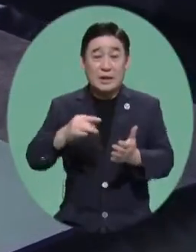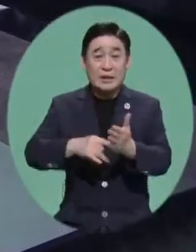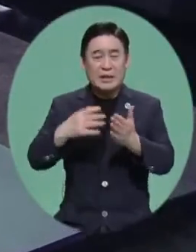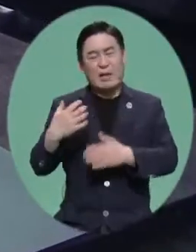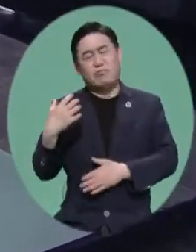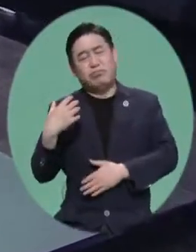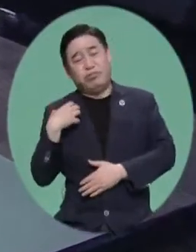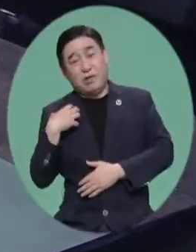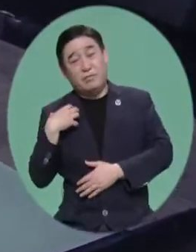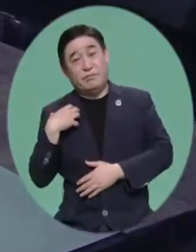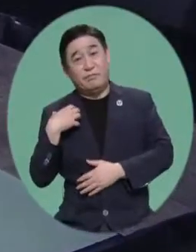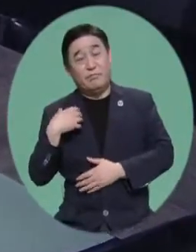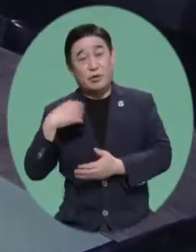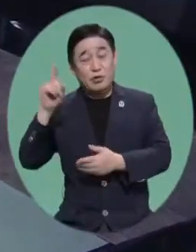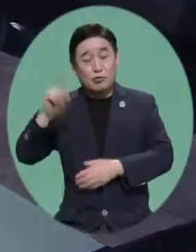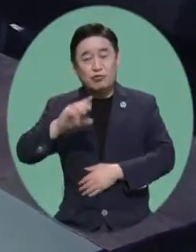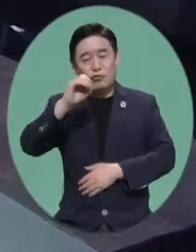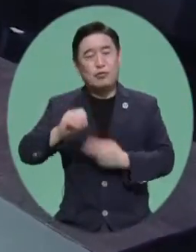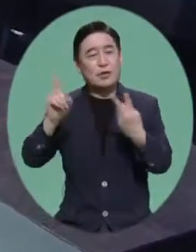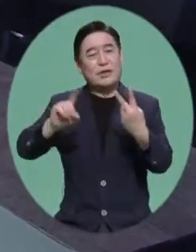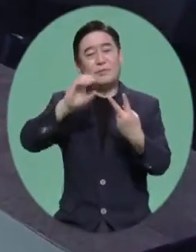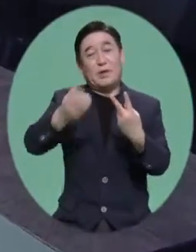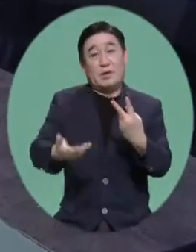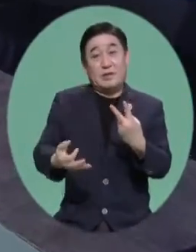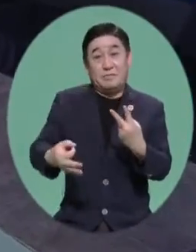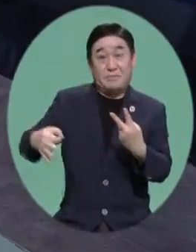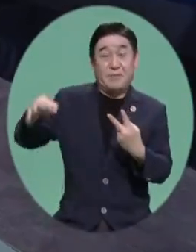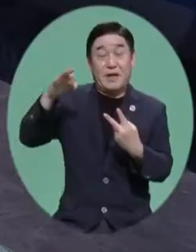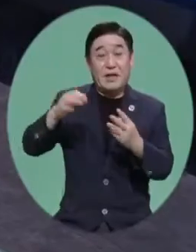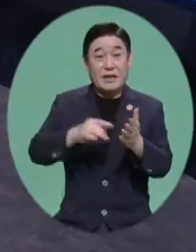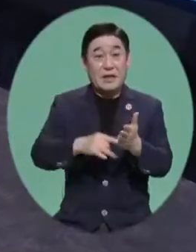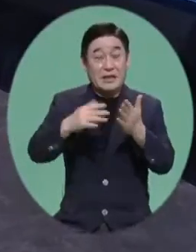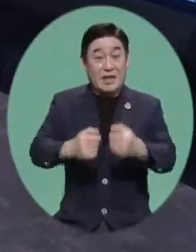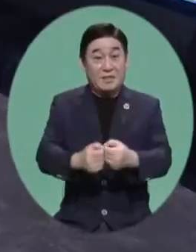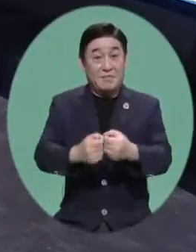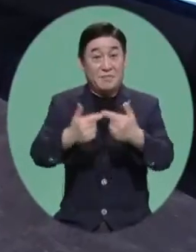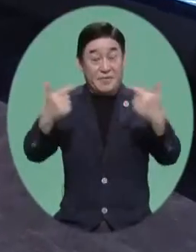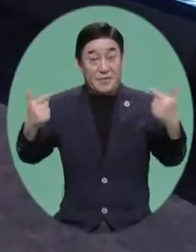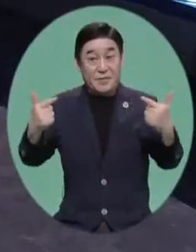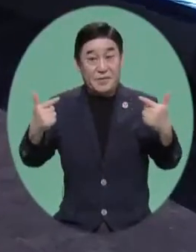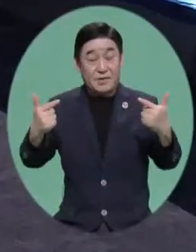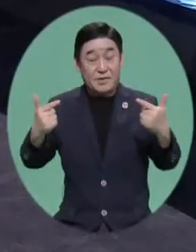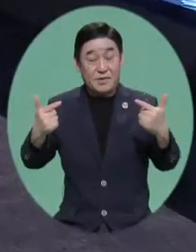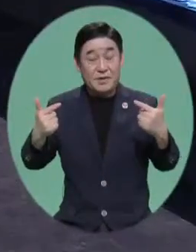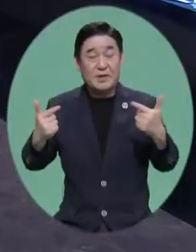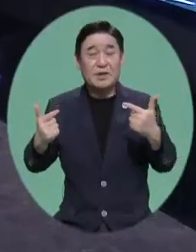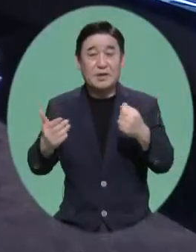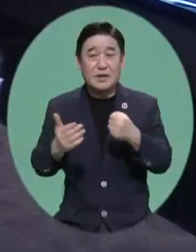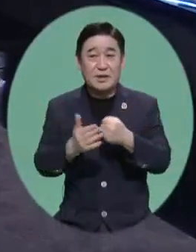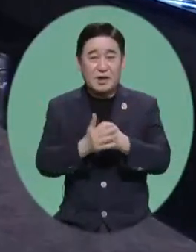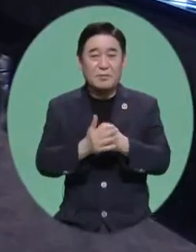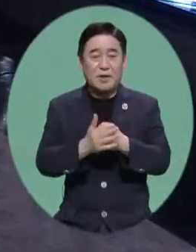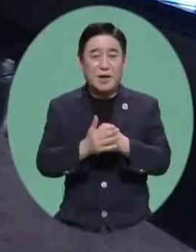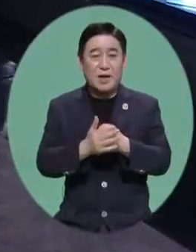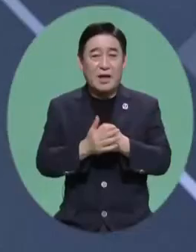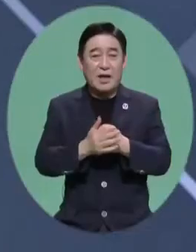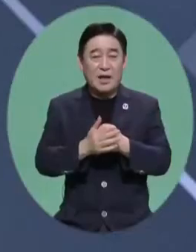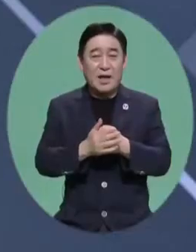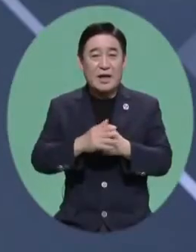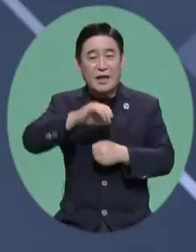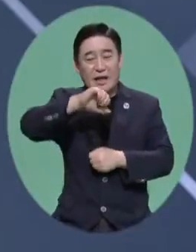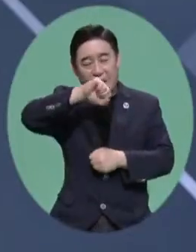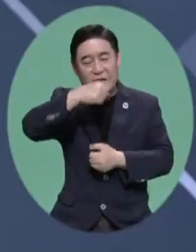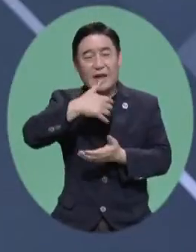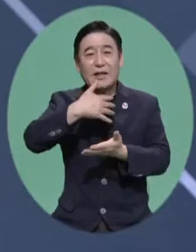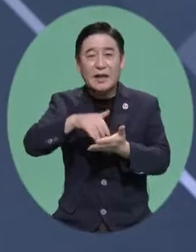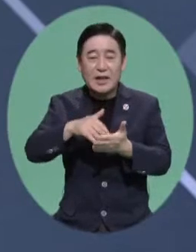부담률은 를 2% 인상 하는 그러니까 증세에 근 도안 시나리오에 의한 그런 재정 축의 인